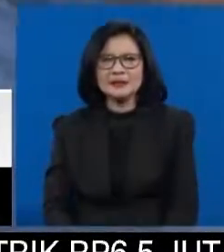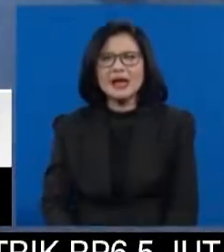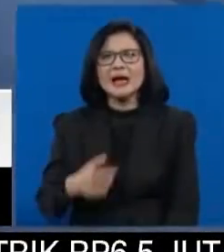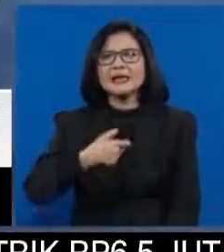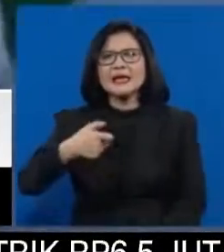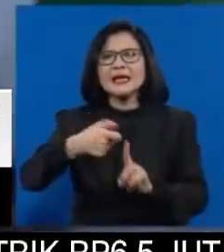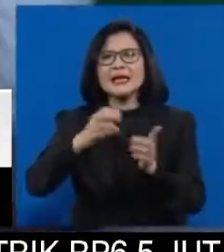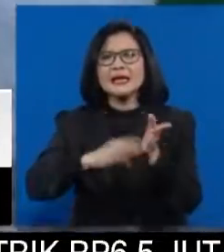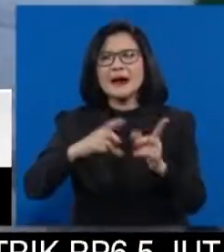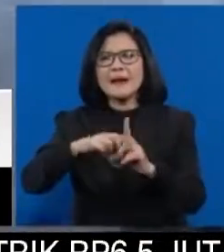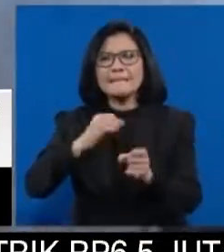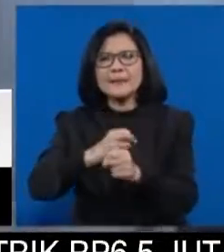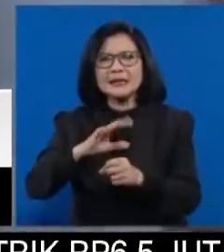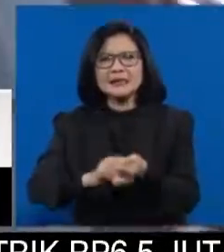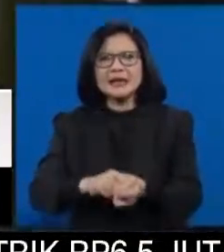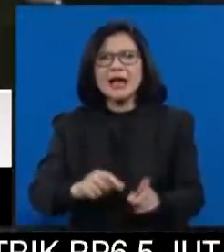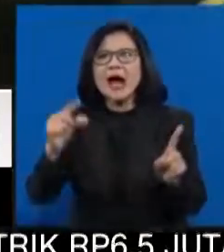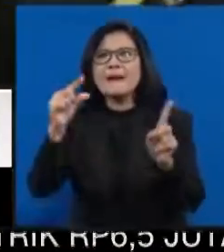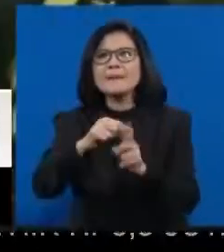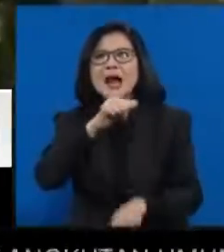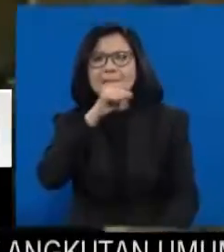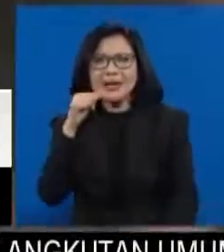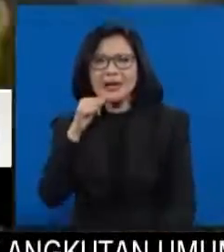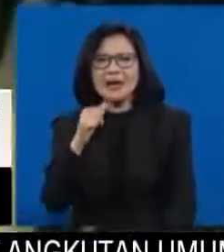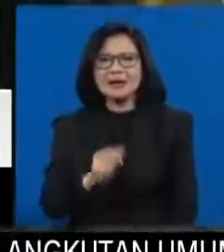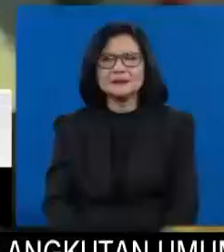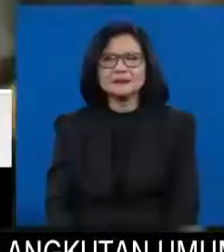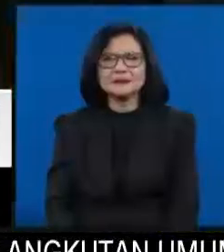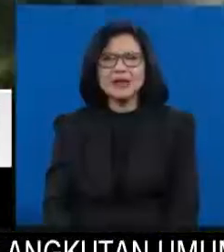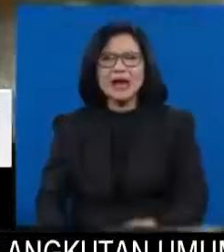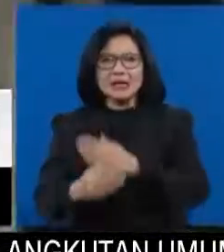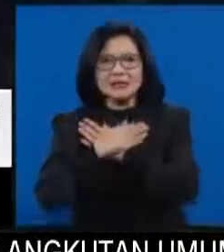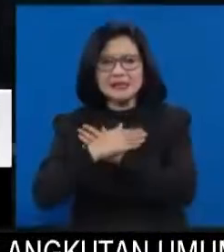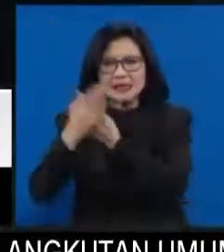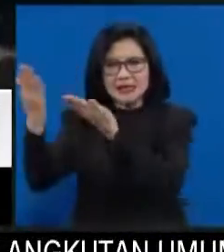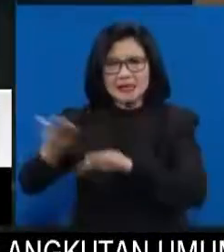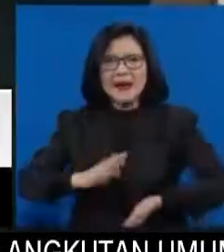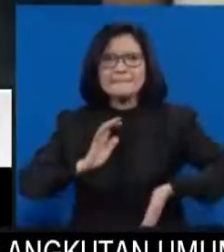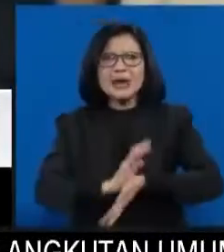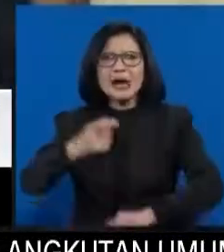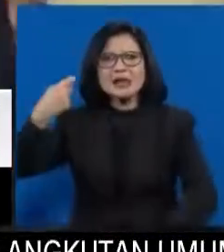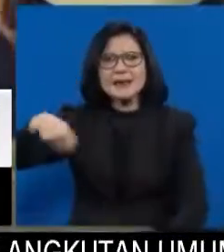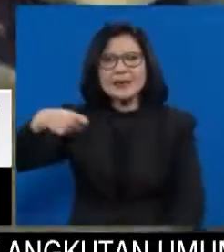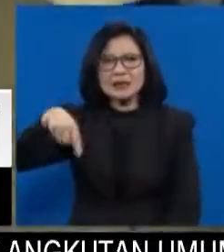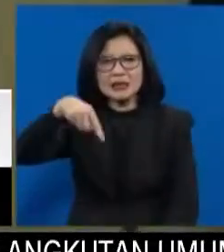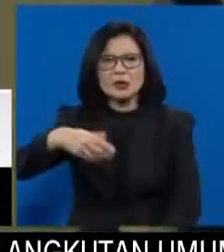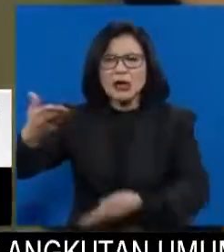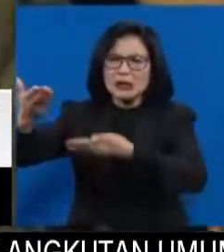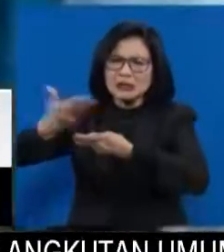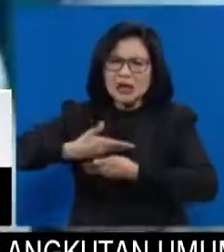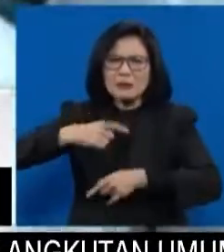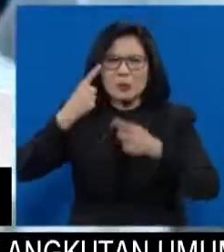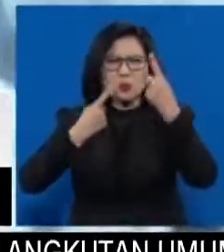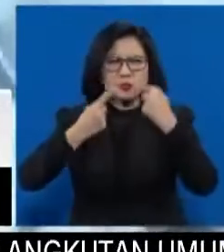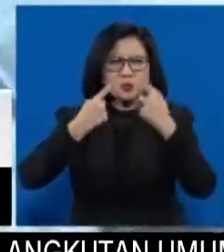Kemanggisan, Palmera, Jakarta Barat, Jumat sore. Kedatangan jenazah mantan Menteri Agraria dan Tata Ruang ini disambut isak tangis